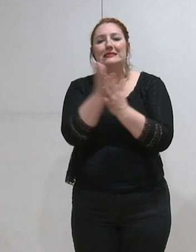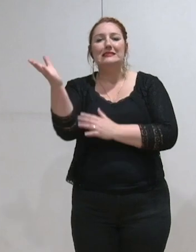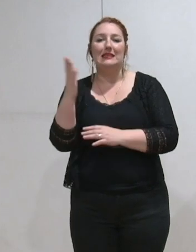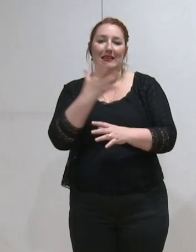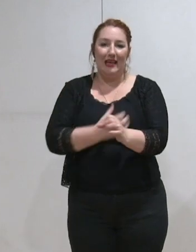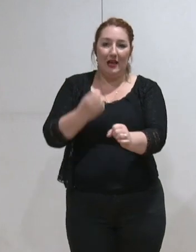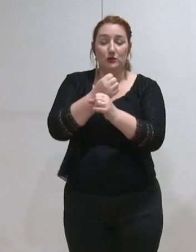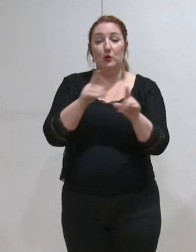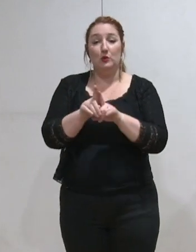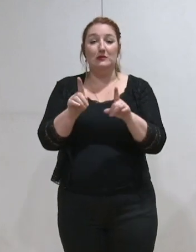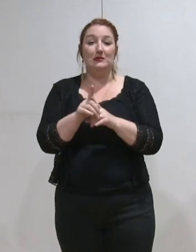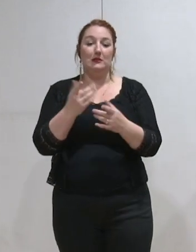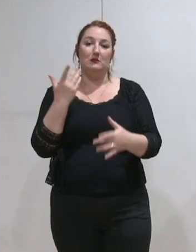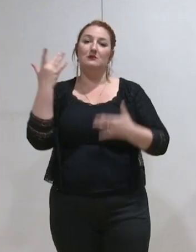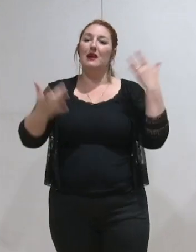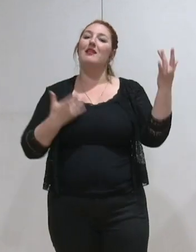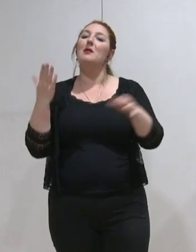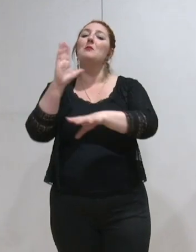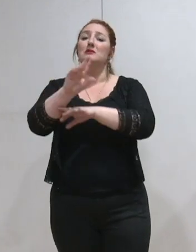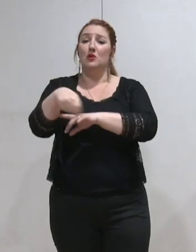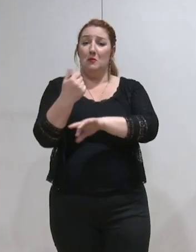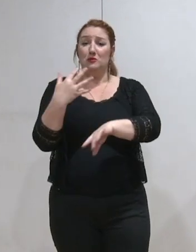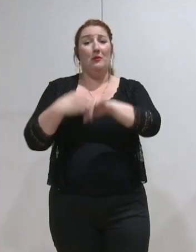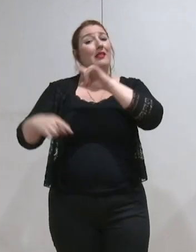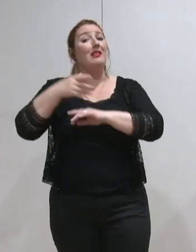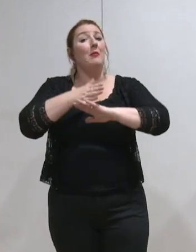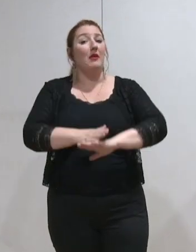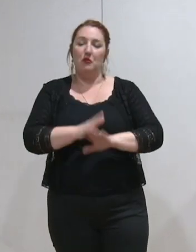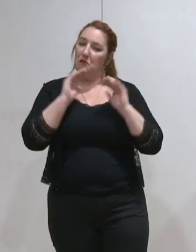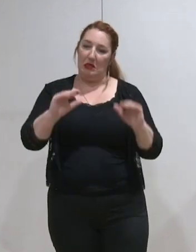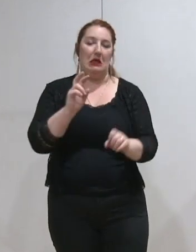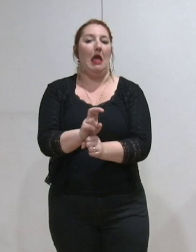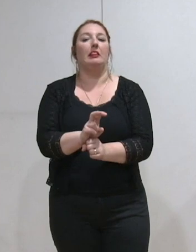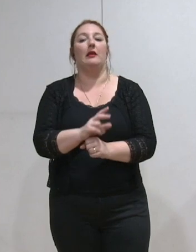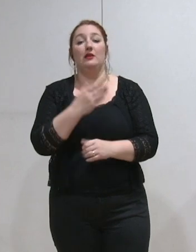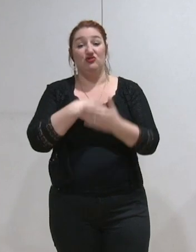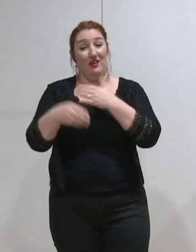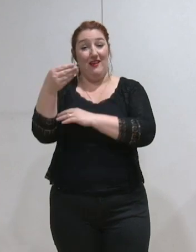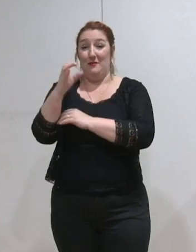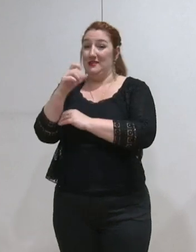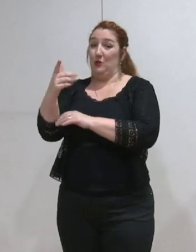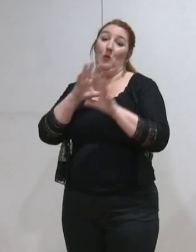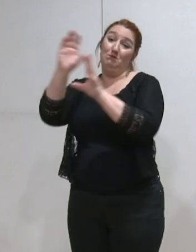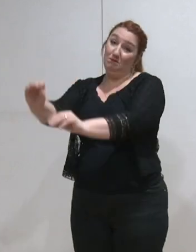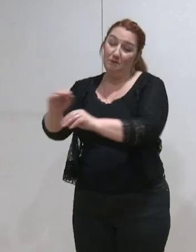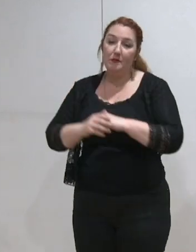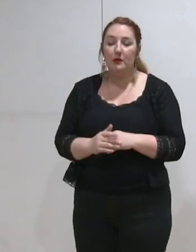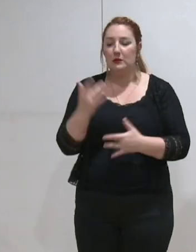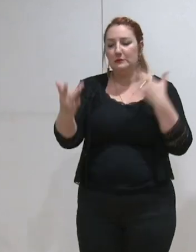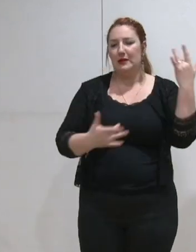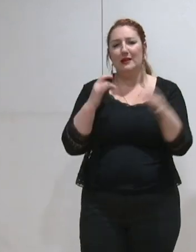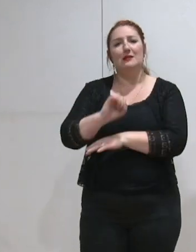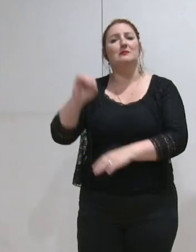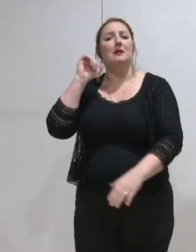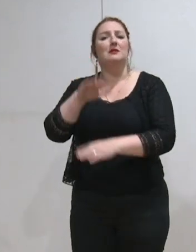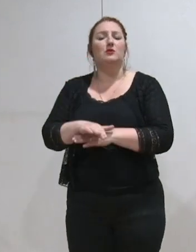les représentations prévu la semaine dernière elles se sont déroulées donc à la MC2 le spectacle de samedi soir dans ces